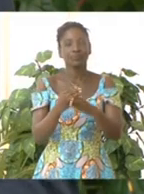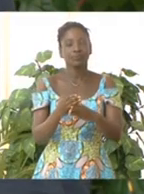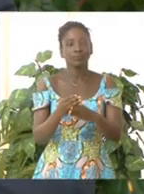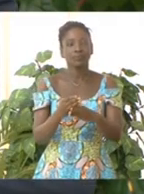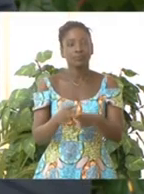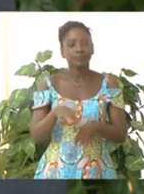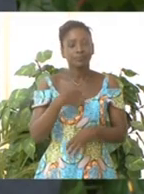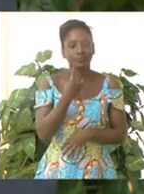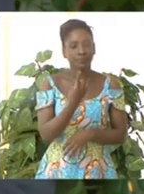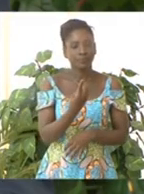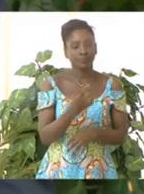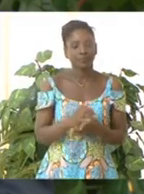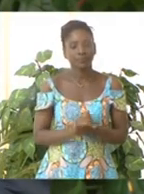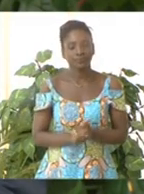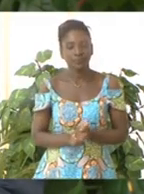dire que